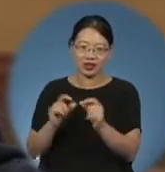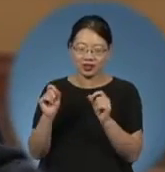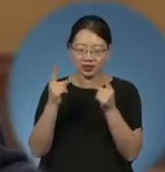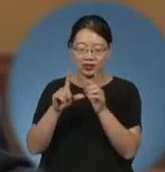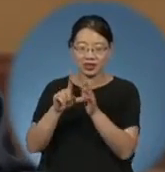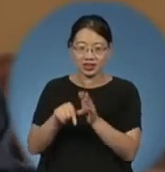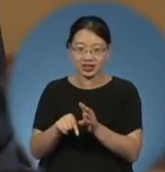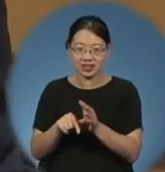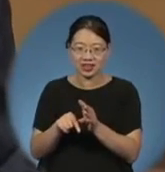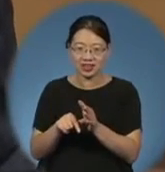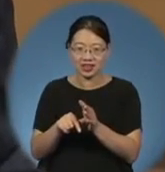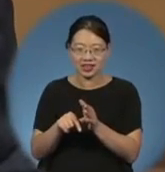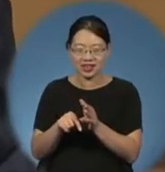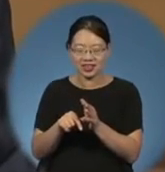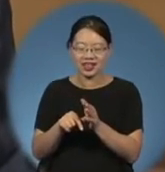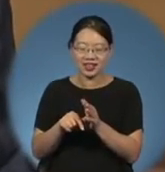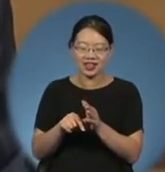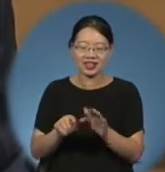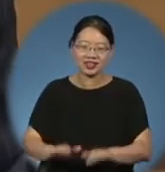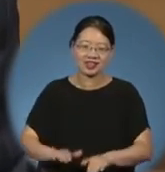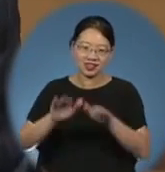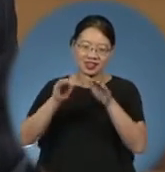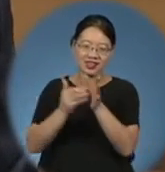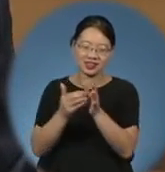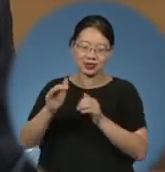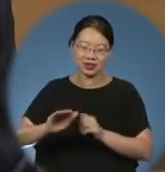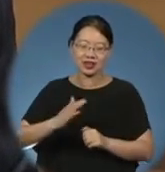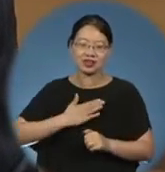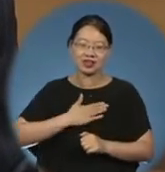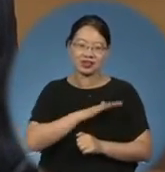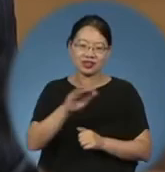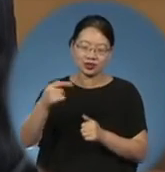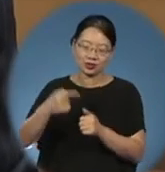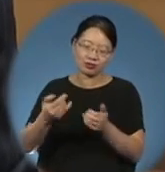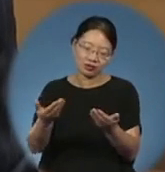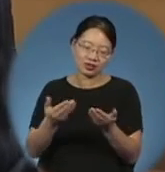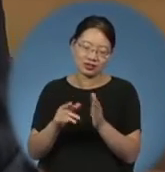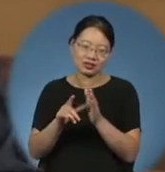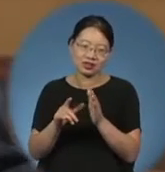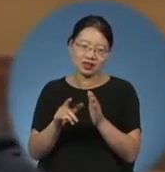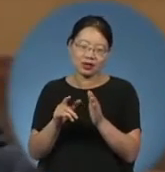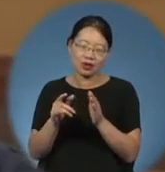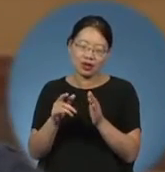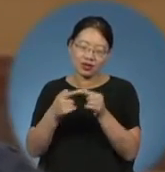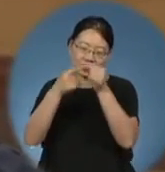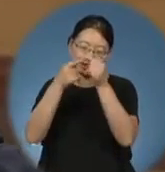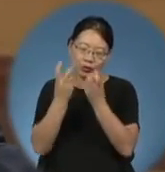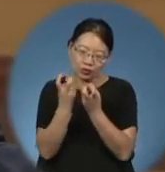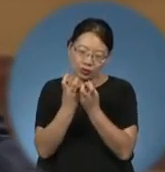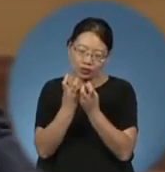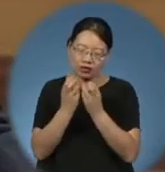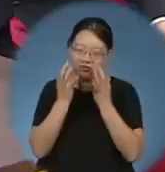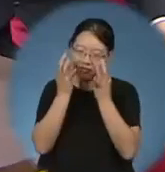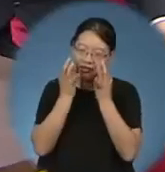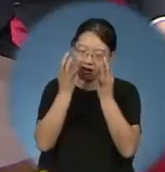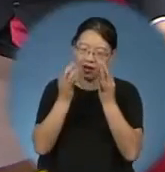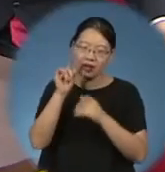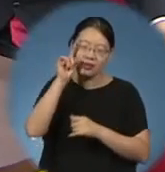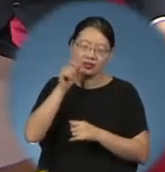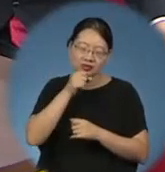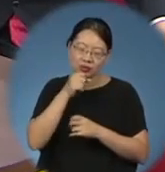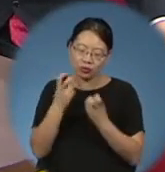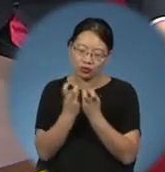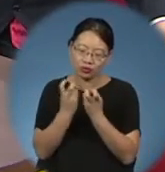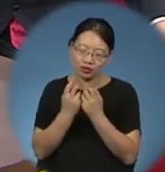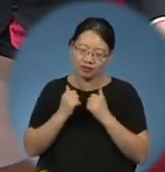시대의 여러 고 볼 수가 있는데 사실 저희가 교육을 받을 때 어떻게 하면 1등을 하는 야 그거 주 어떻게 하는 100점을